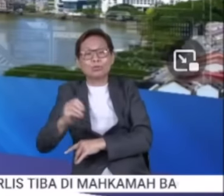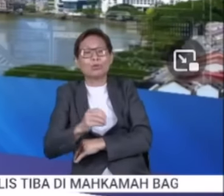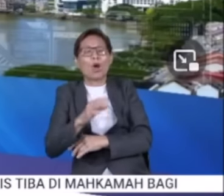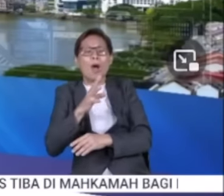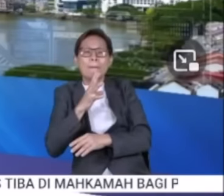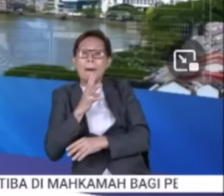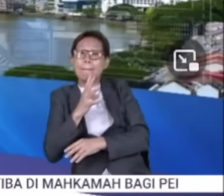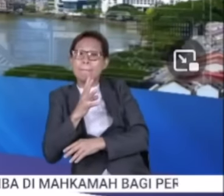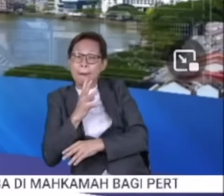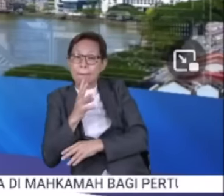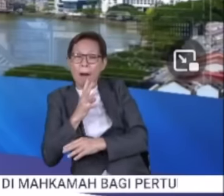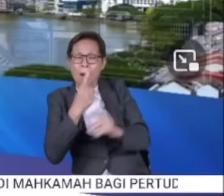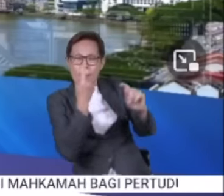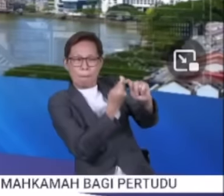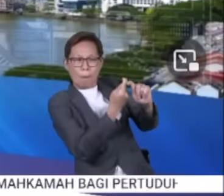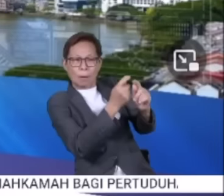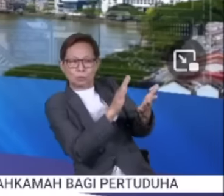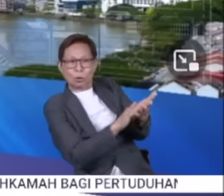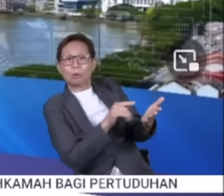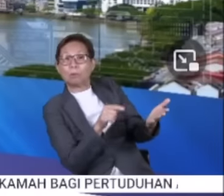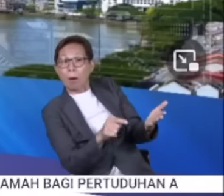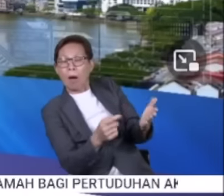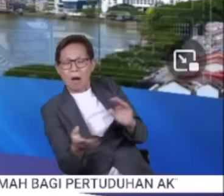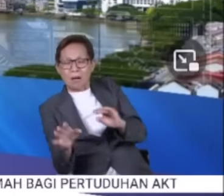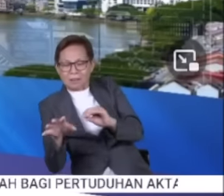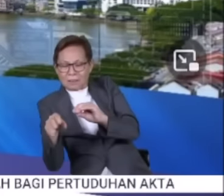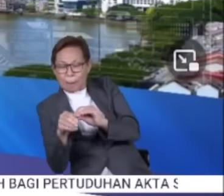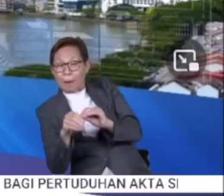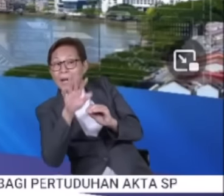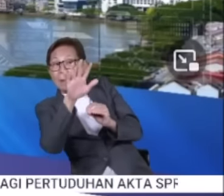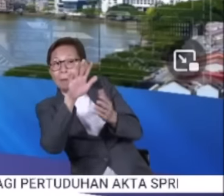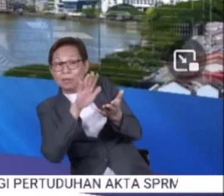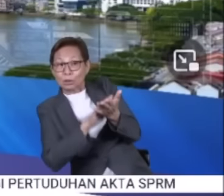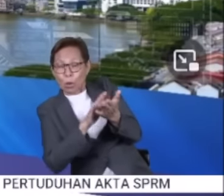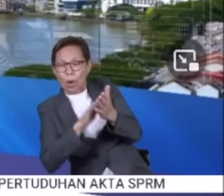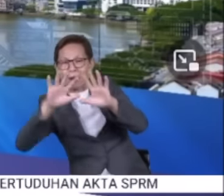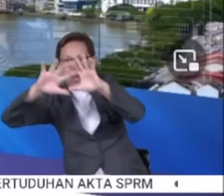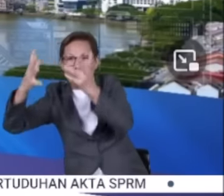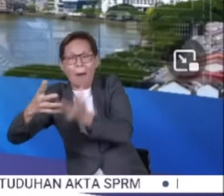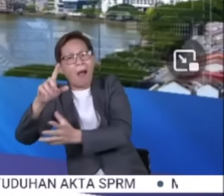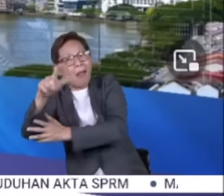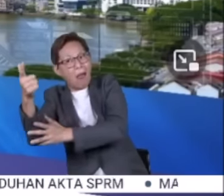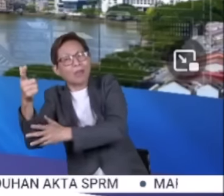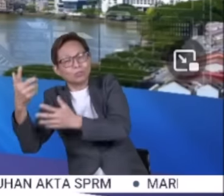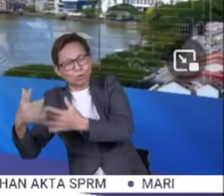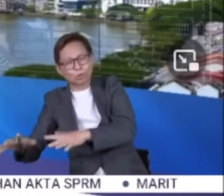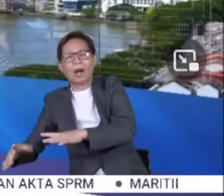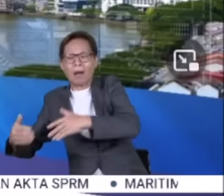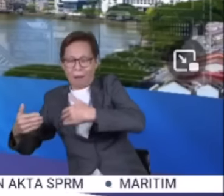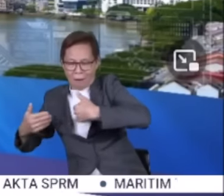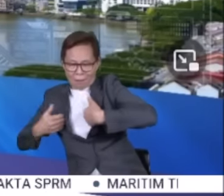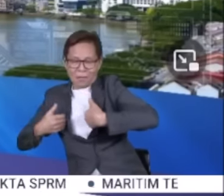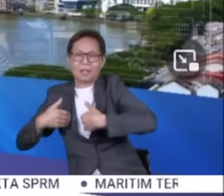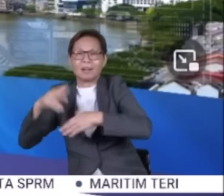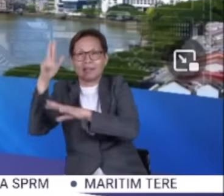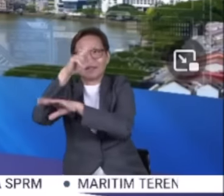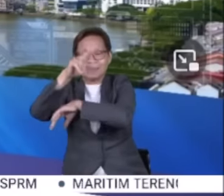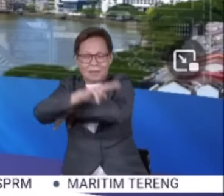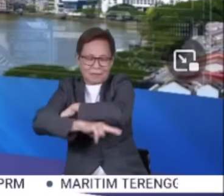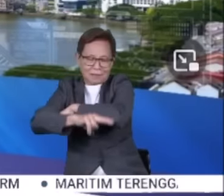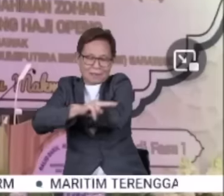Tunopeng berkata pembinaan sekolah ini merupakan tambahan kepada 5 sekolah antarabangsa lain yang telah diwujudkan oleh kerajaan